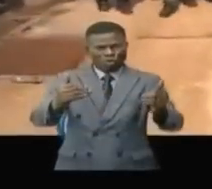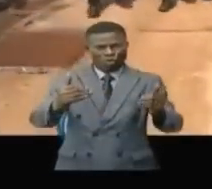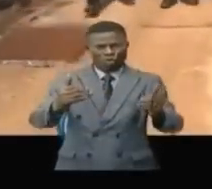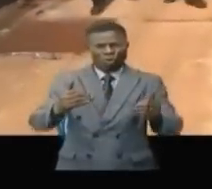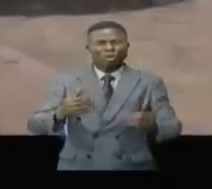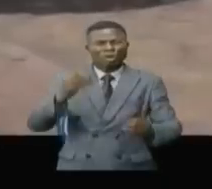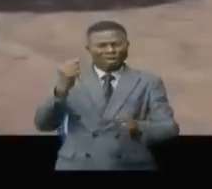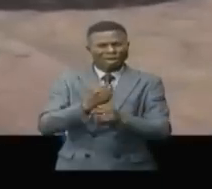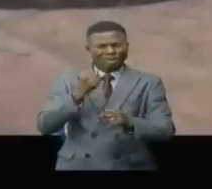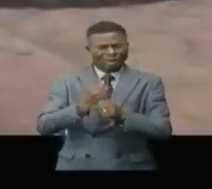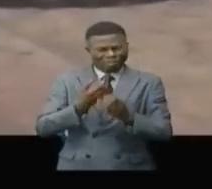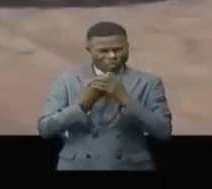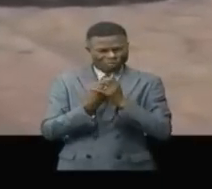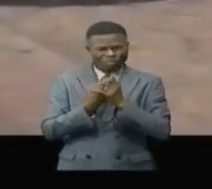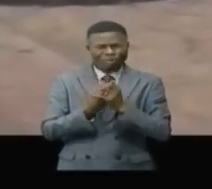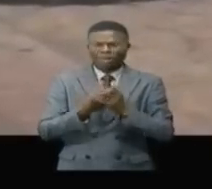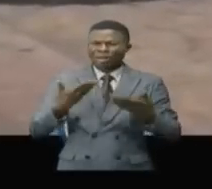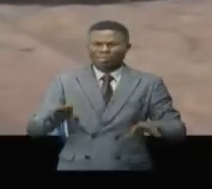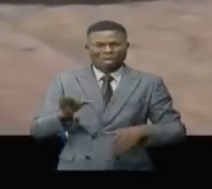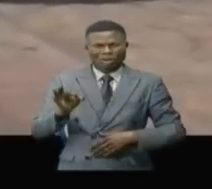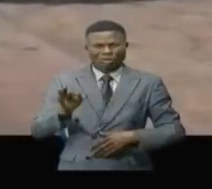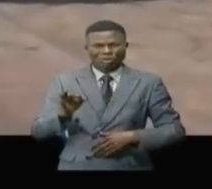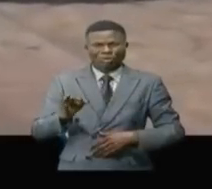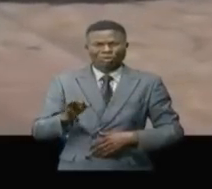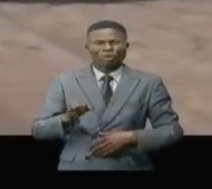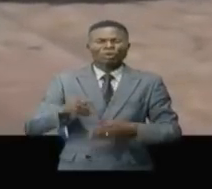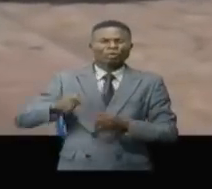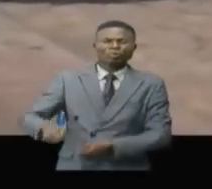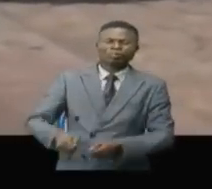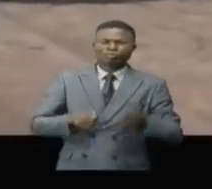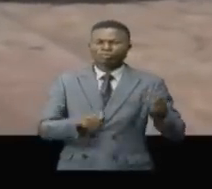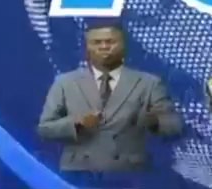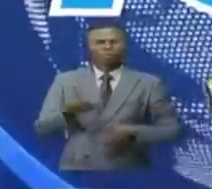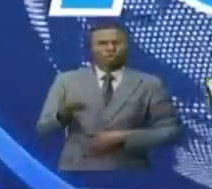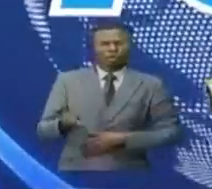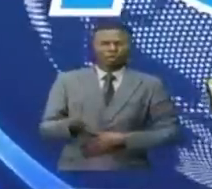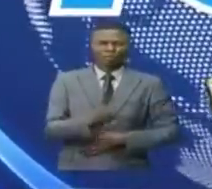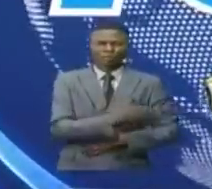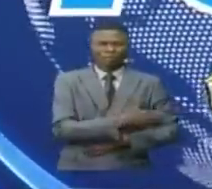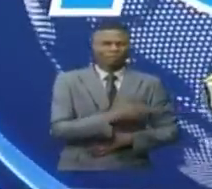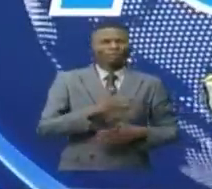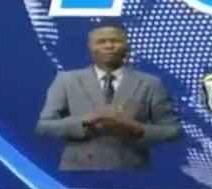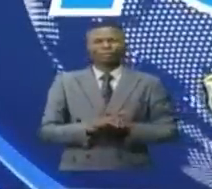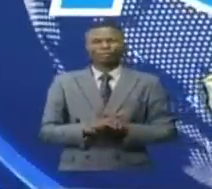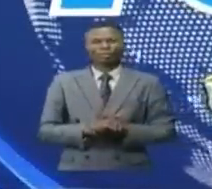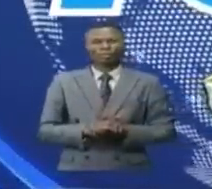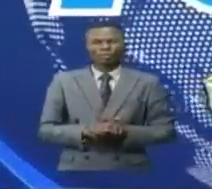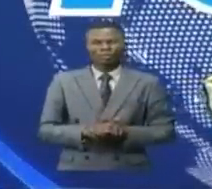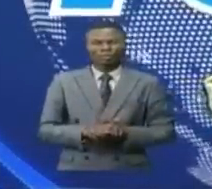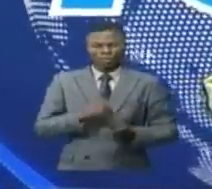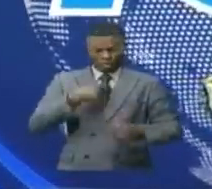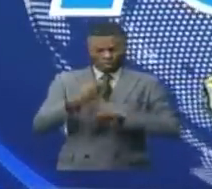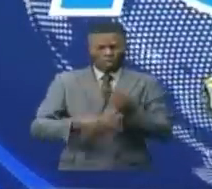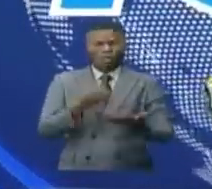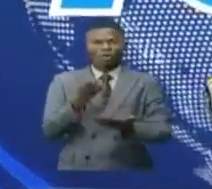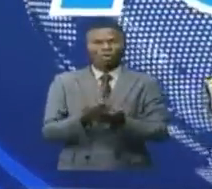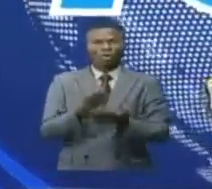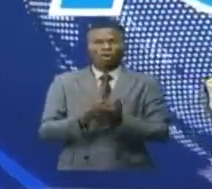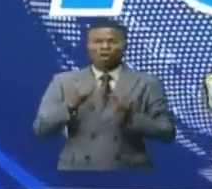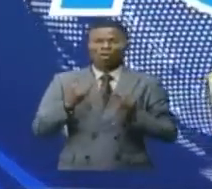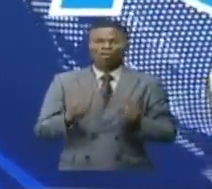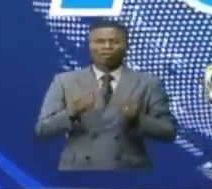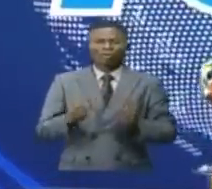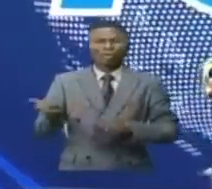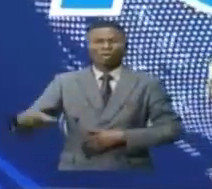les travaux encore à l'étape du décapage de l'ancienne pelouse. Et pour une relance économique efficace de